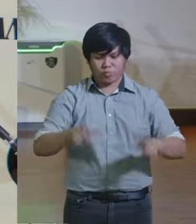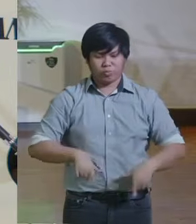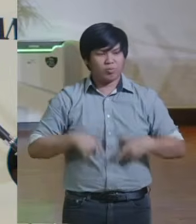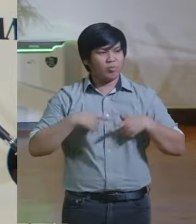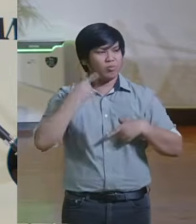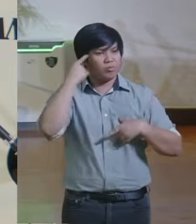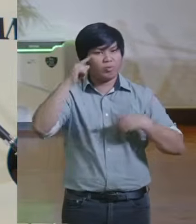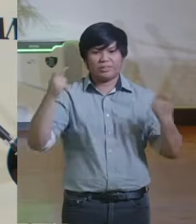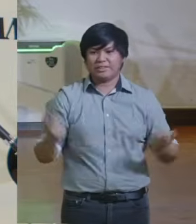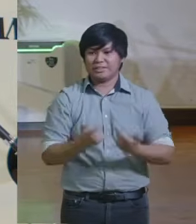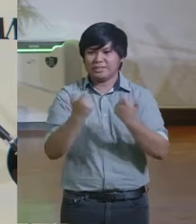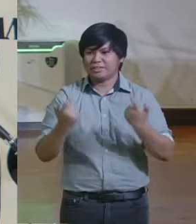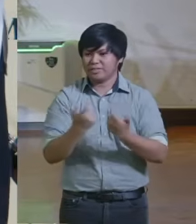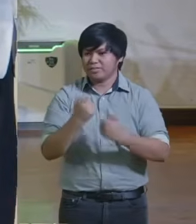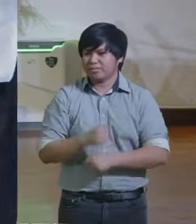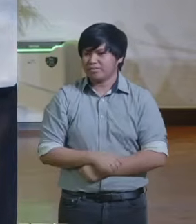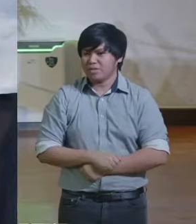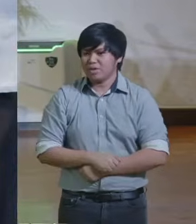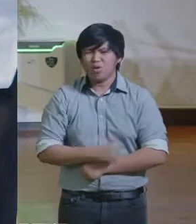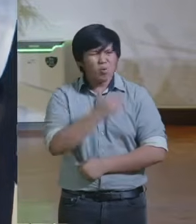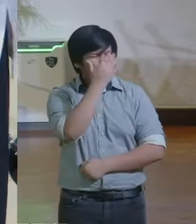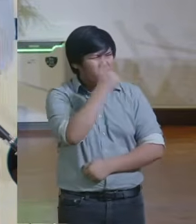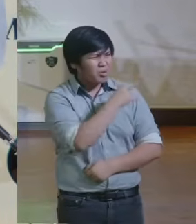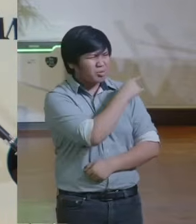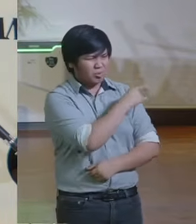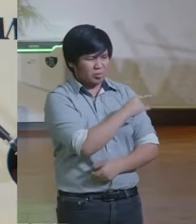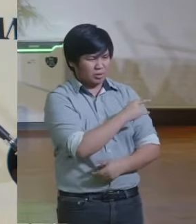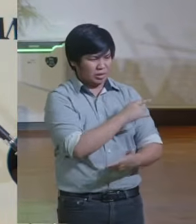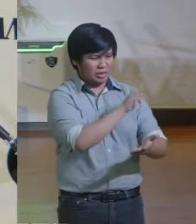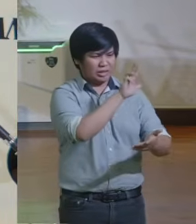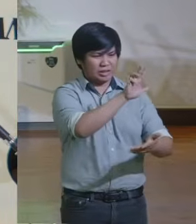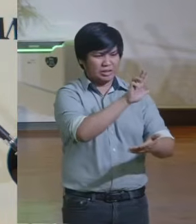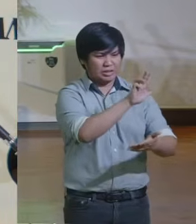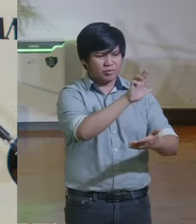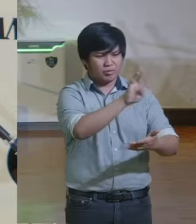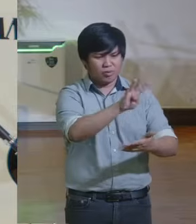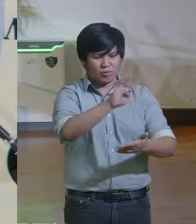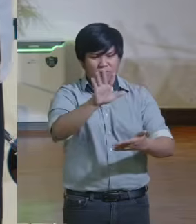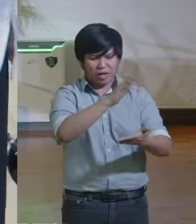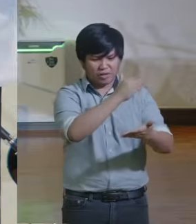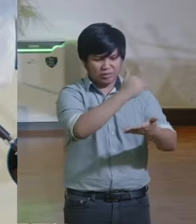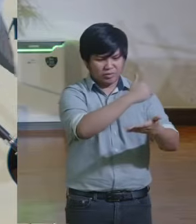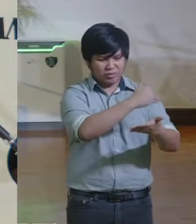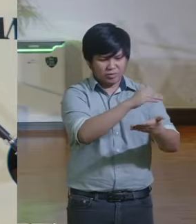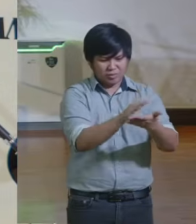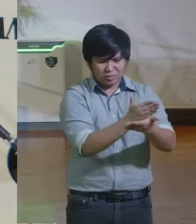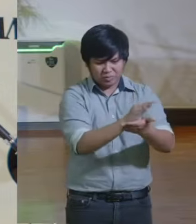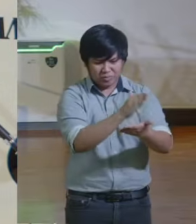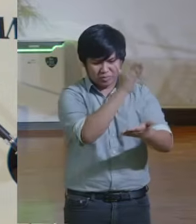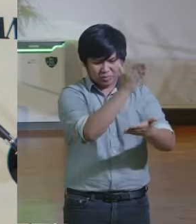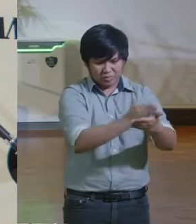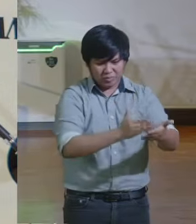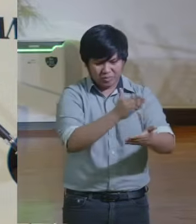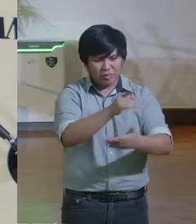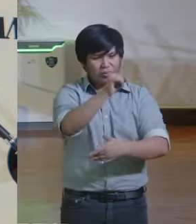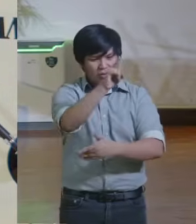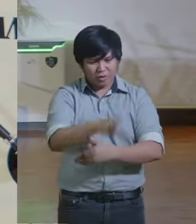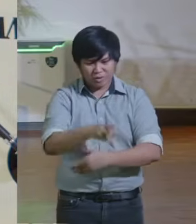Kaya po natin iniisa-isa itong 5 verses na ito sapagkat ito po ang